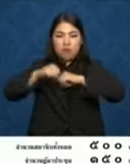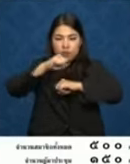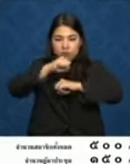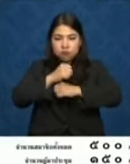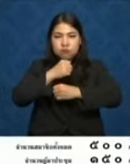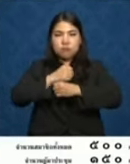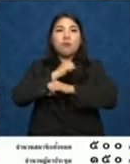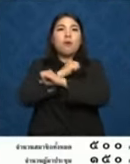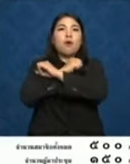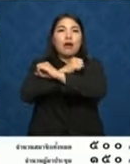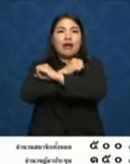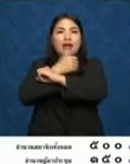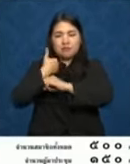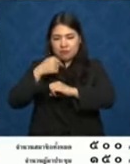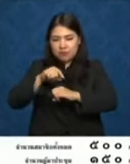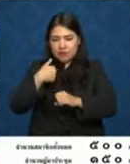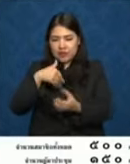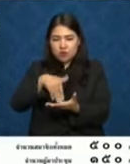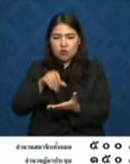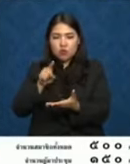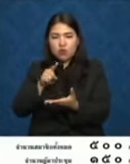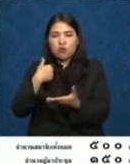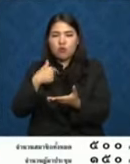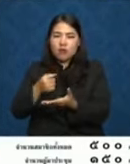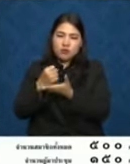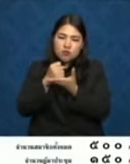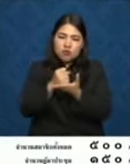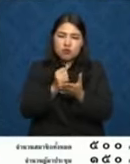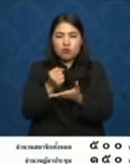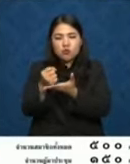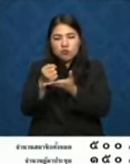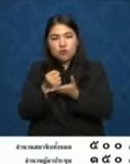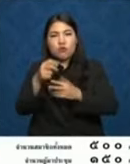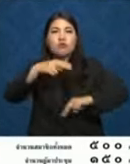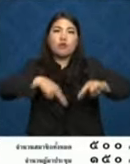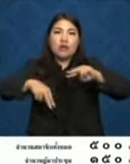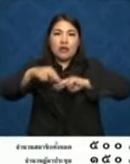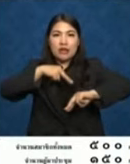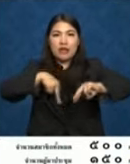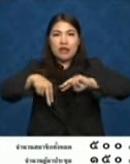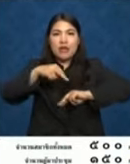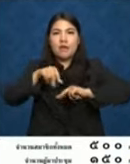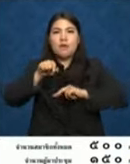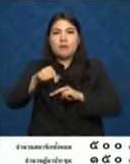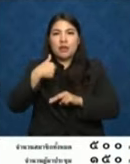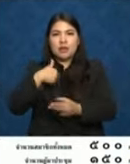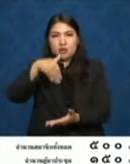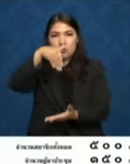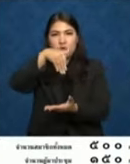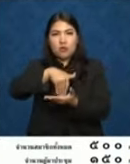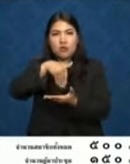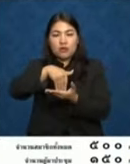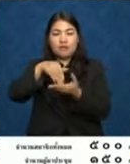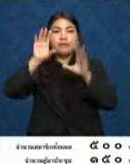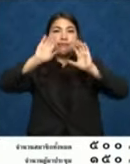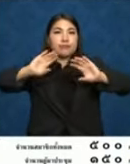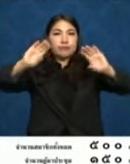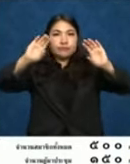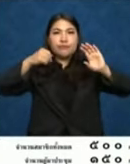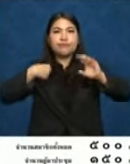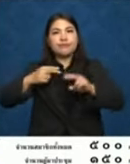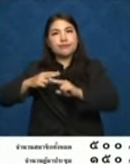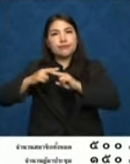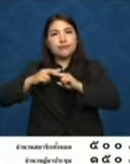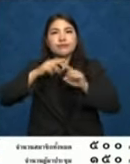ดพักพิงผู้ประสบภัยน้ำท่วมและยังเป็นพื้นที่ที่เป็นศูนย์กลางของหน่วยงานราชการหรือหน่วยงานเอกชน